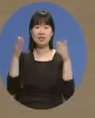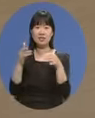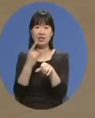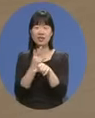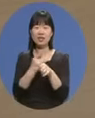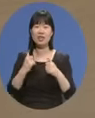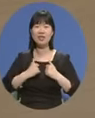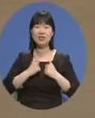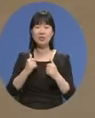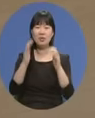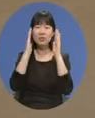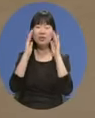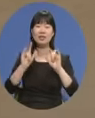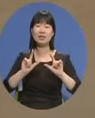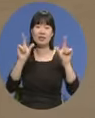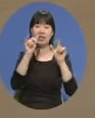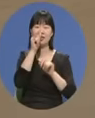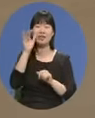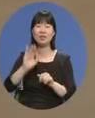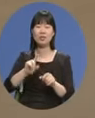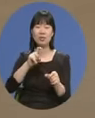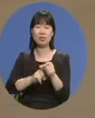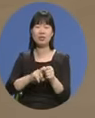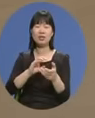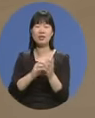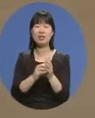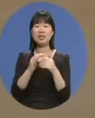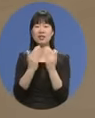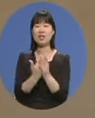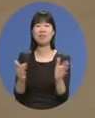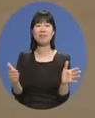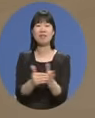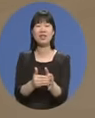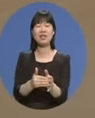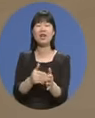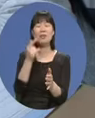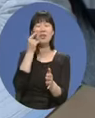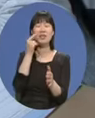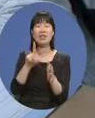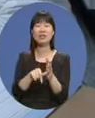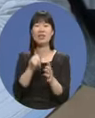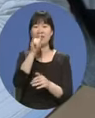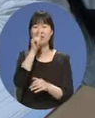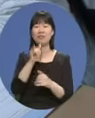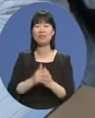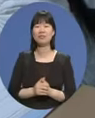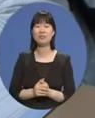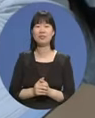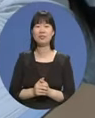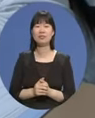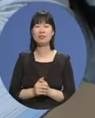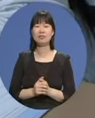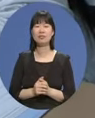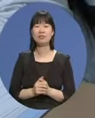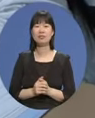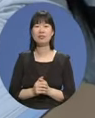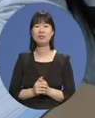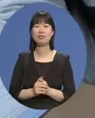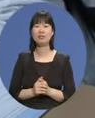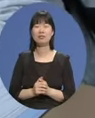집중해서 열심히 공부한 날이라도 목표량을 다 마치지 못하는 날도 있었다.